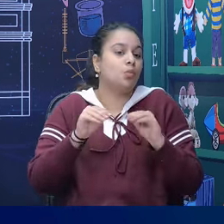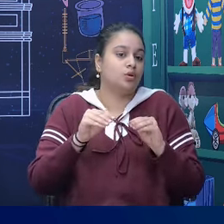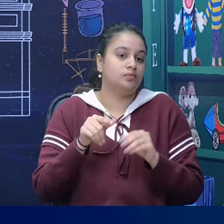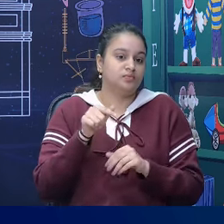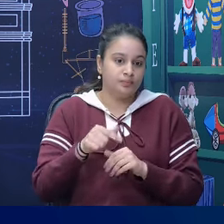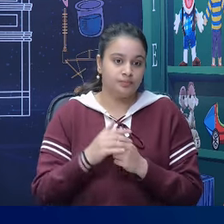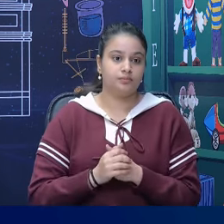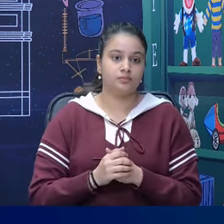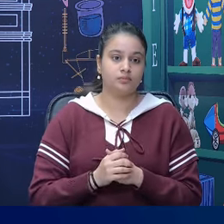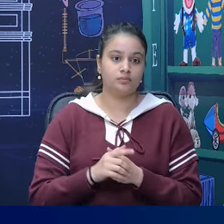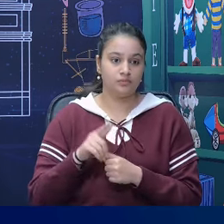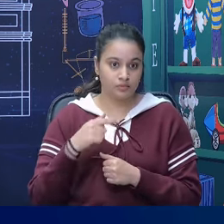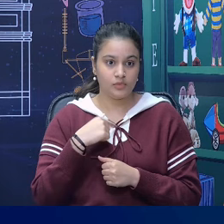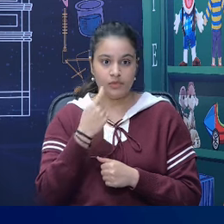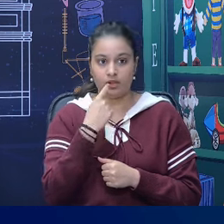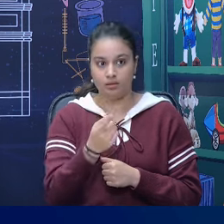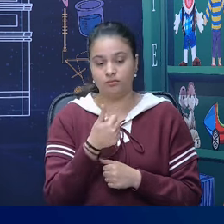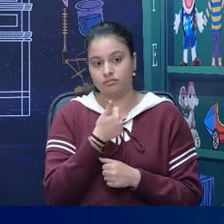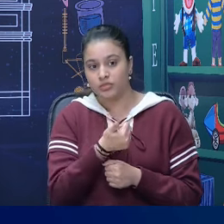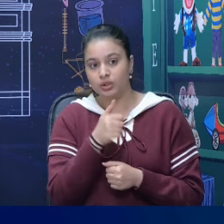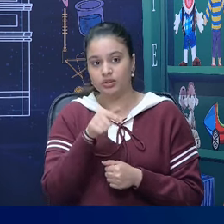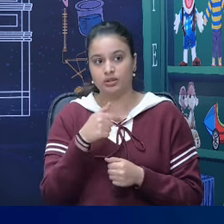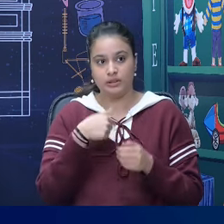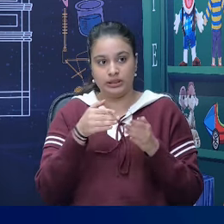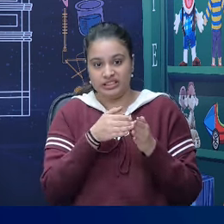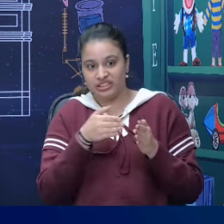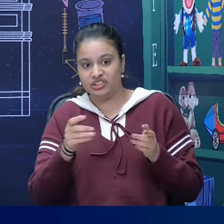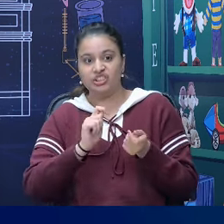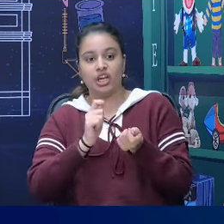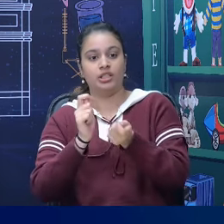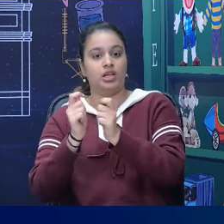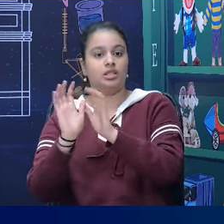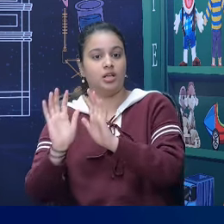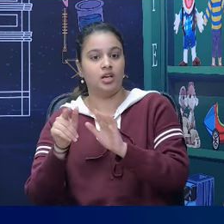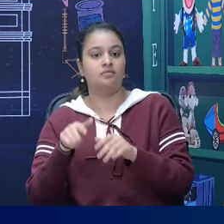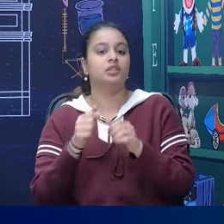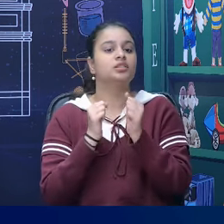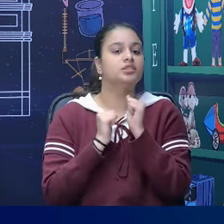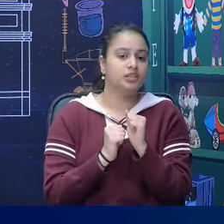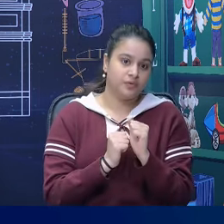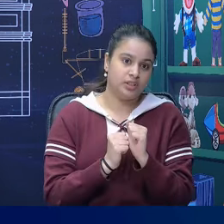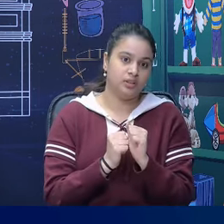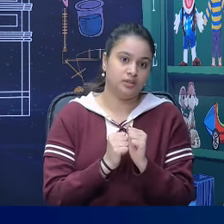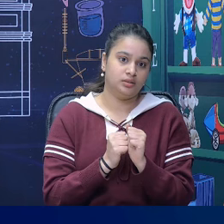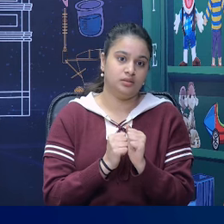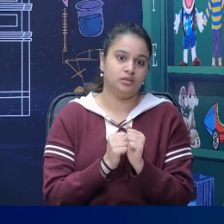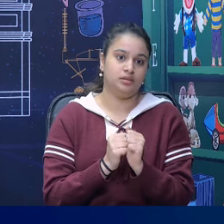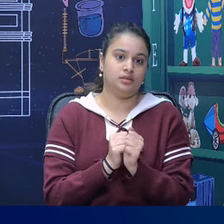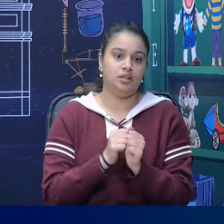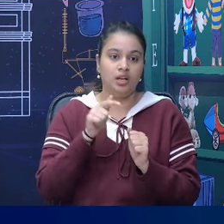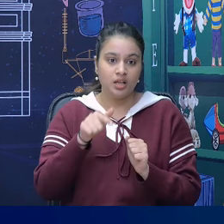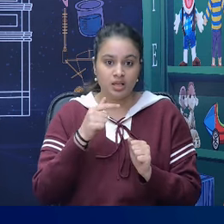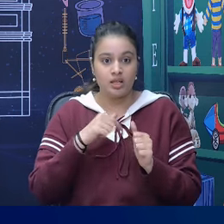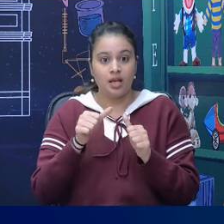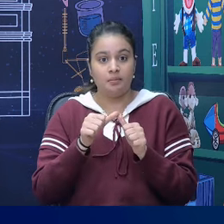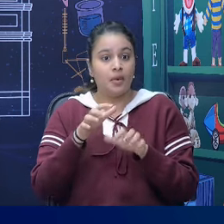आपने सिमरन अच्छी कही है कि एक ट्रांजीशन फेज है जी और ट्रांजीशन फेज ना डिफिकल्ट होता है क्योंकि हम एब्स्ट्रेक्टनेस की तरफ बढ़